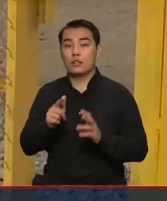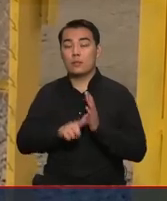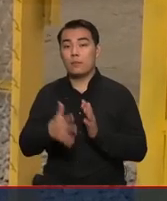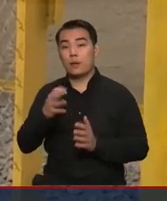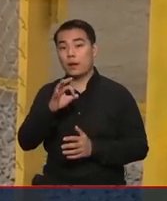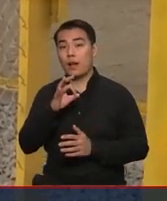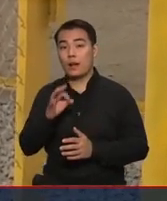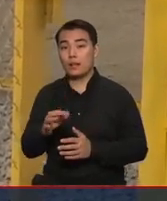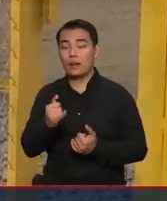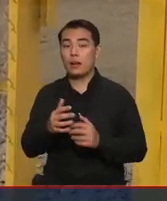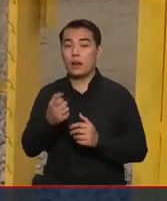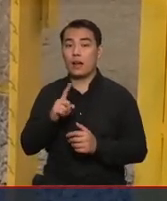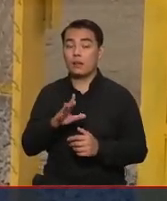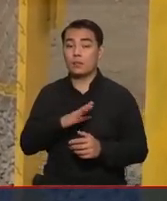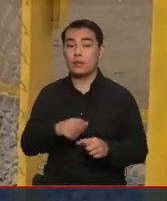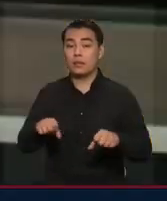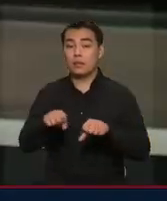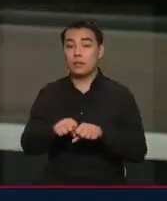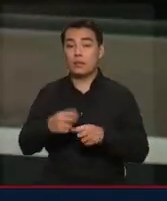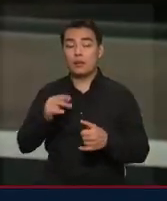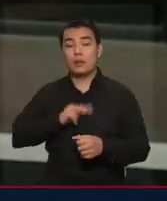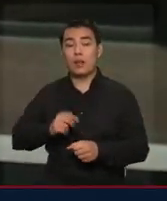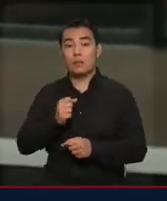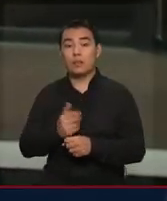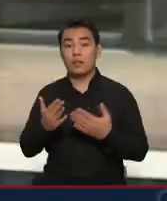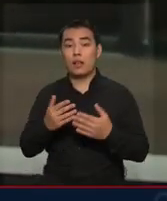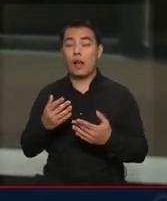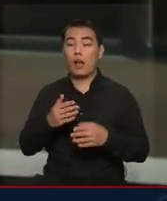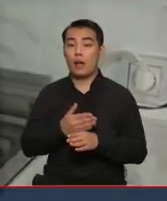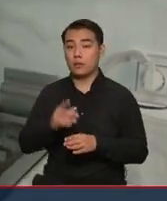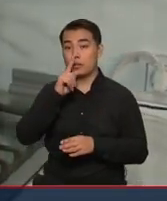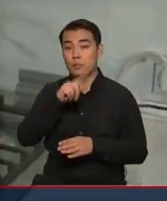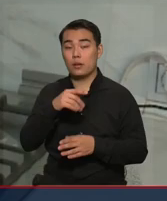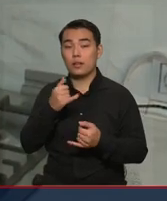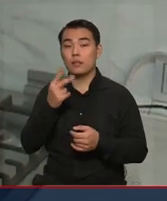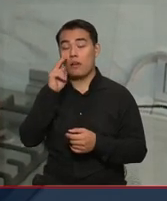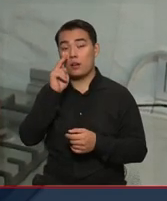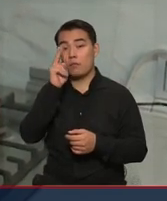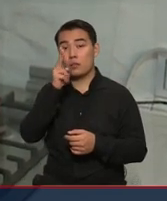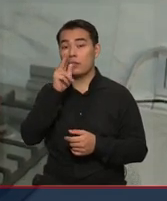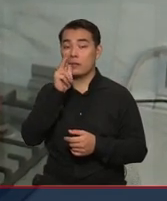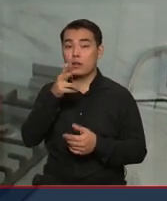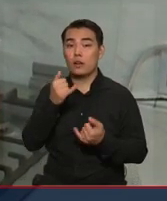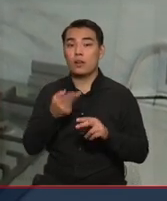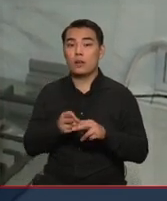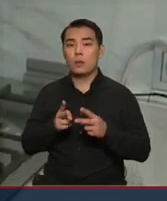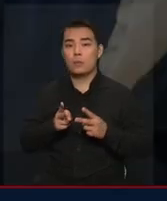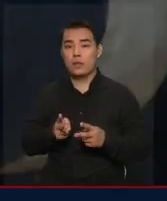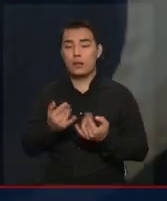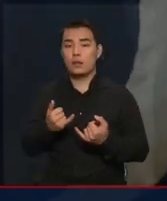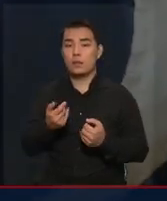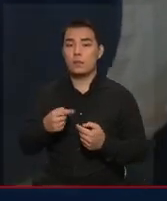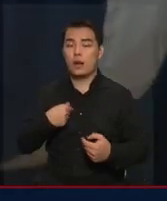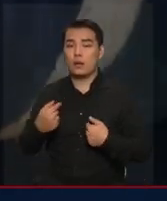75% көгілдір отынмен қамтылған. Қарқынды жұмыс қалтарыста қалмаса, енді бірер жылда Сыр жұртшылығы түгелдей көмір тасып, күл шығару